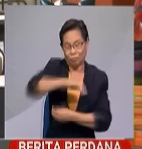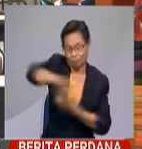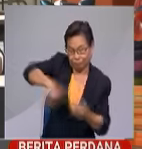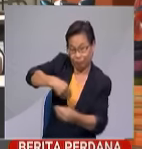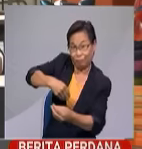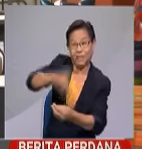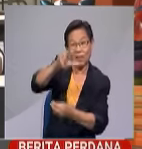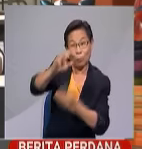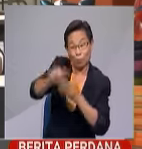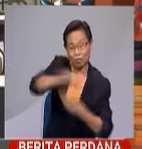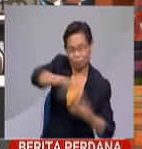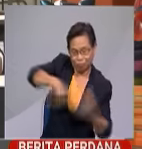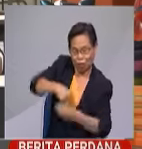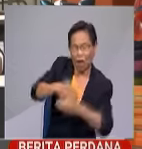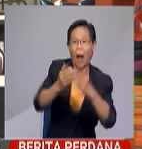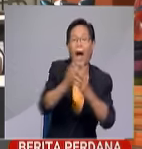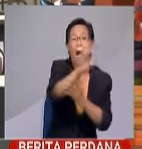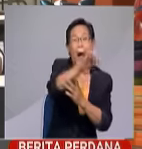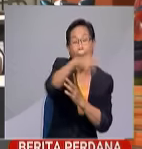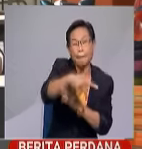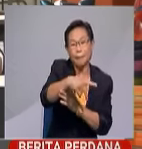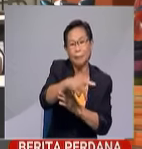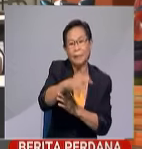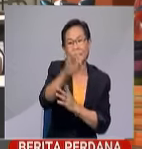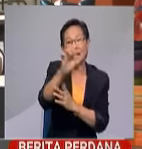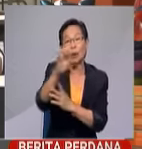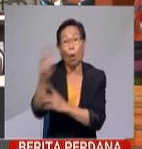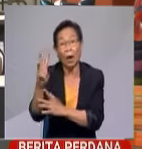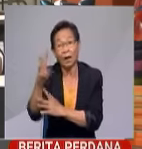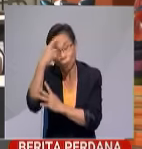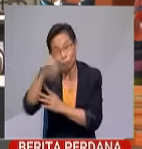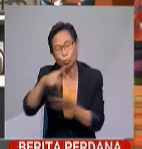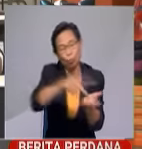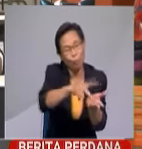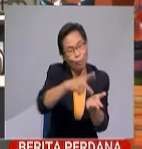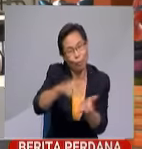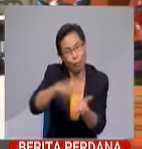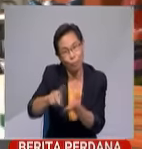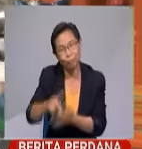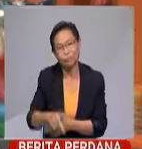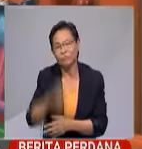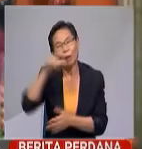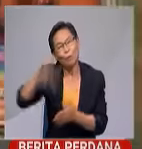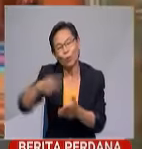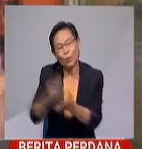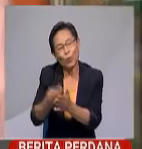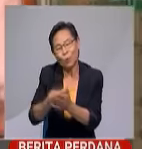tebus menerusi aplikasi e-wallet untuk berbelanja.